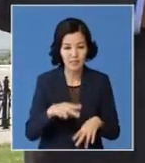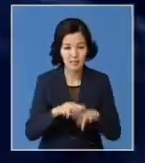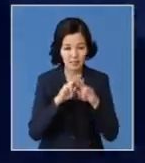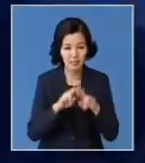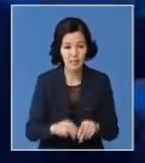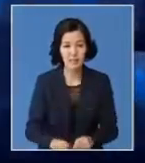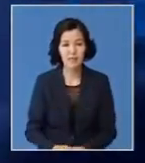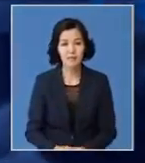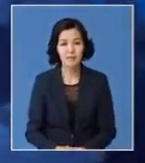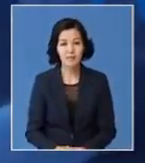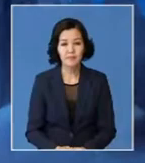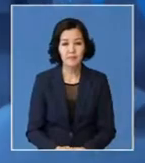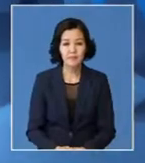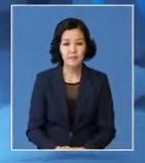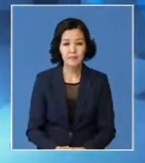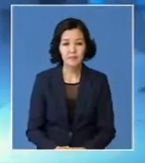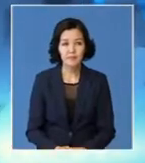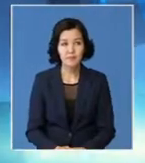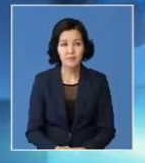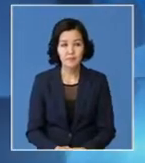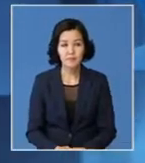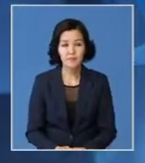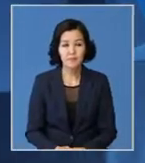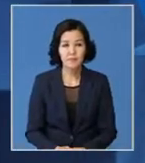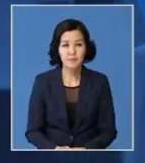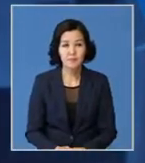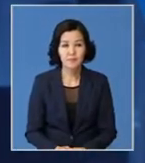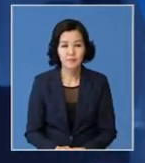столицы. Лилия Штогрина, Жасулан Чингинджинов, телеканал ЖТСУ.